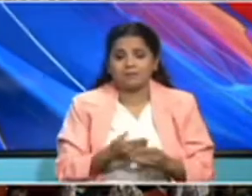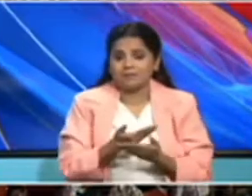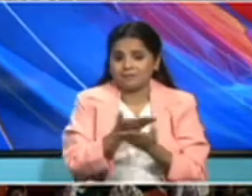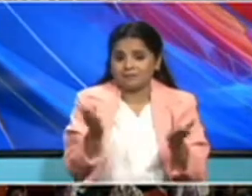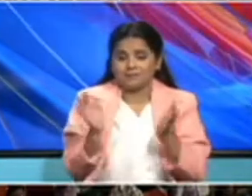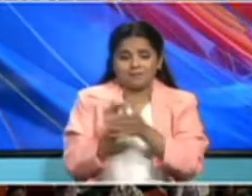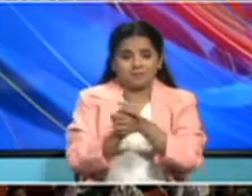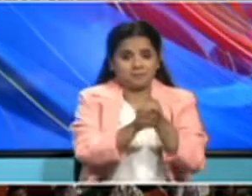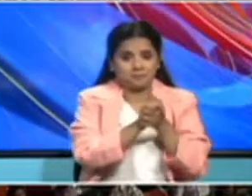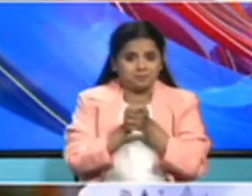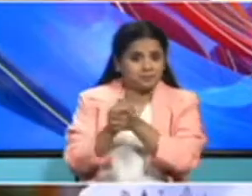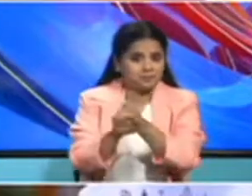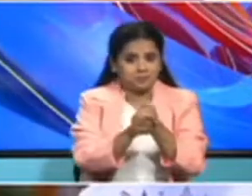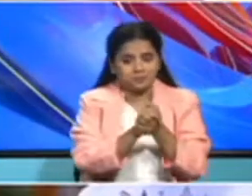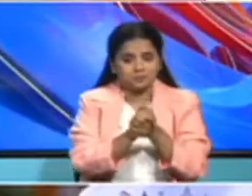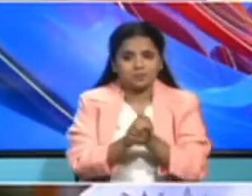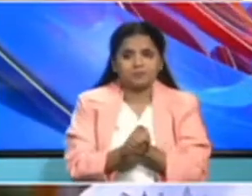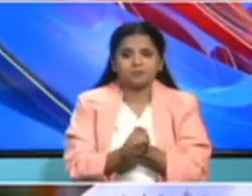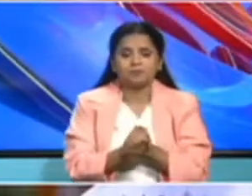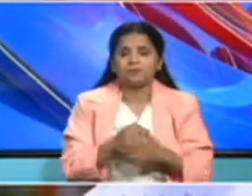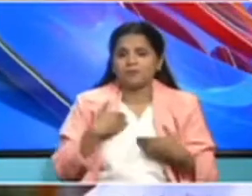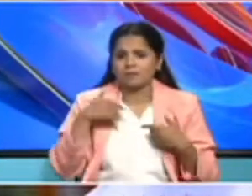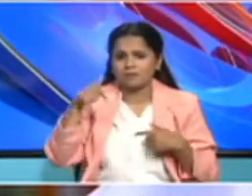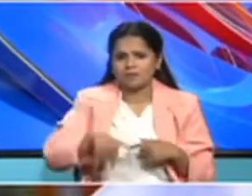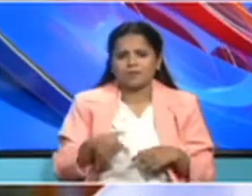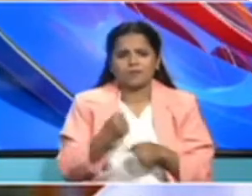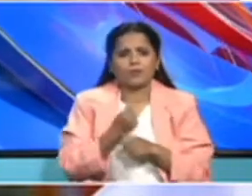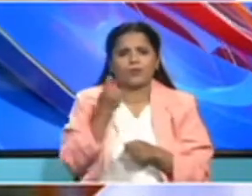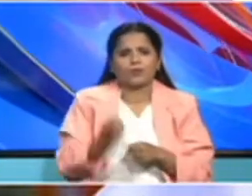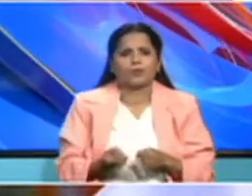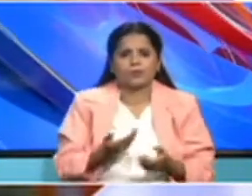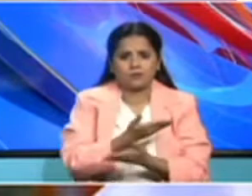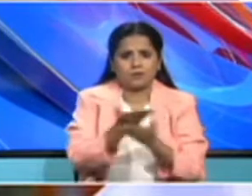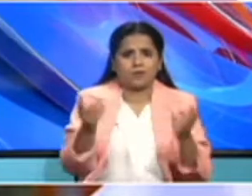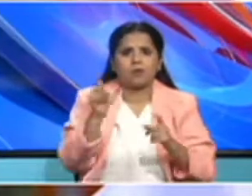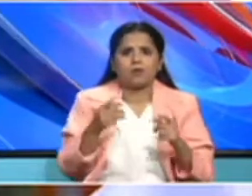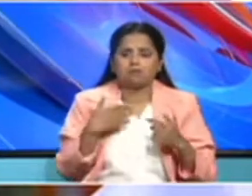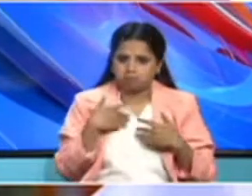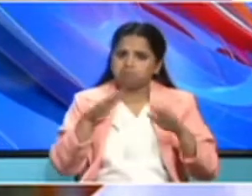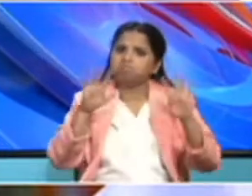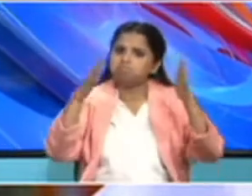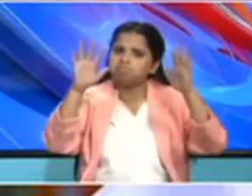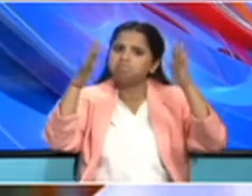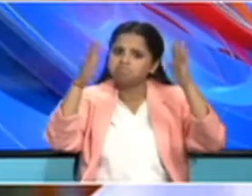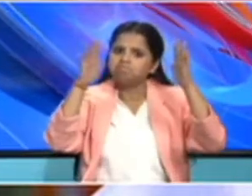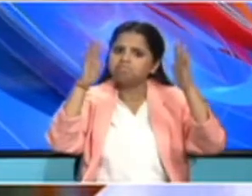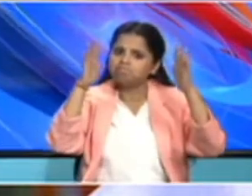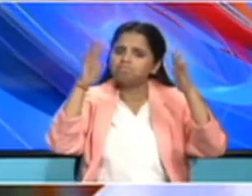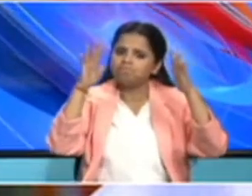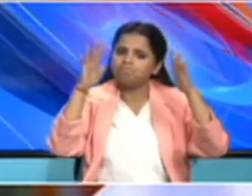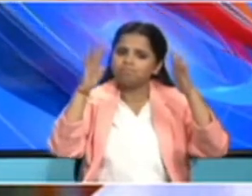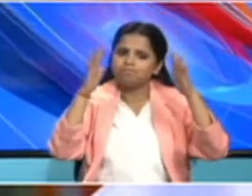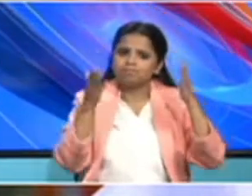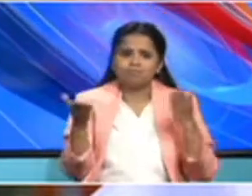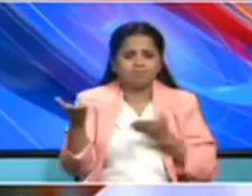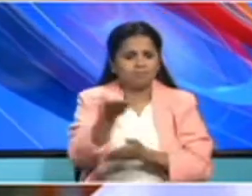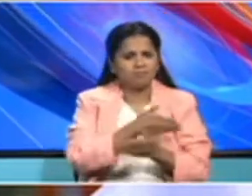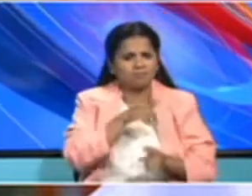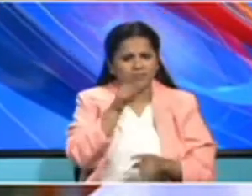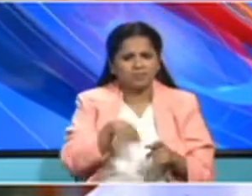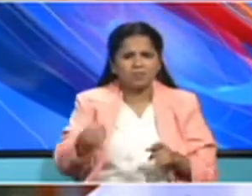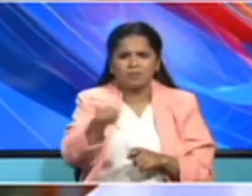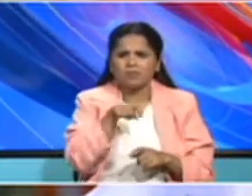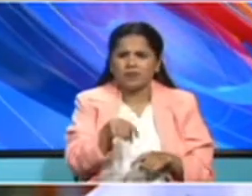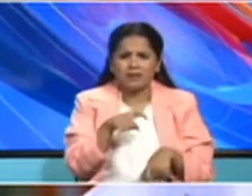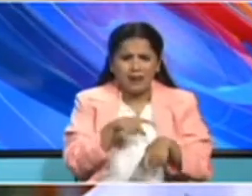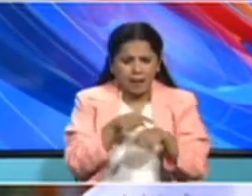साथियों, मैं आज गुजरात के लोगों की भी सराहना करता हूं, जिन्होंने बहुत